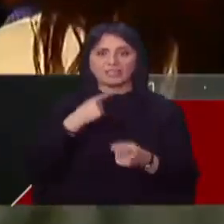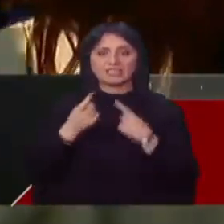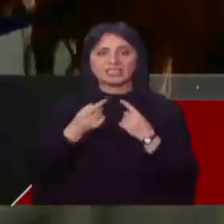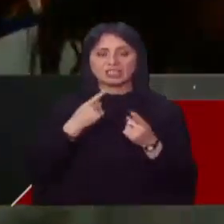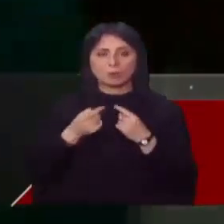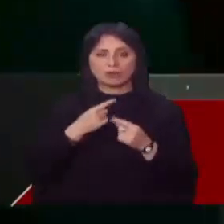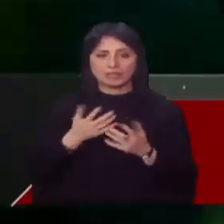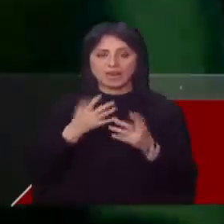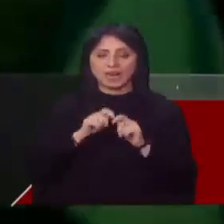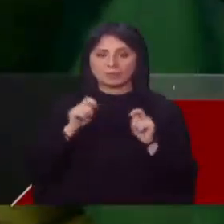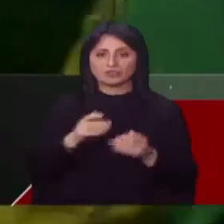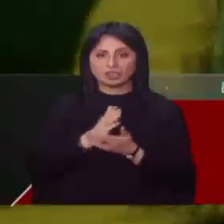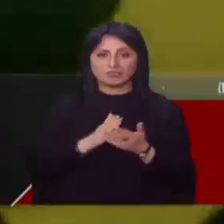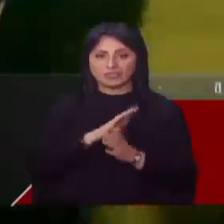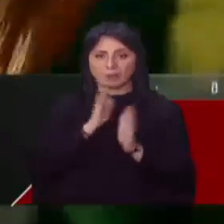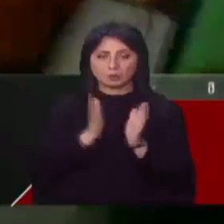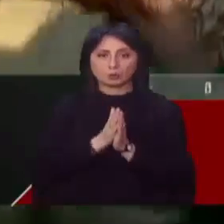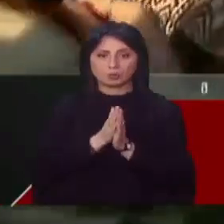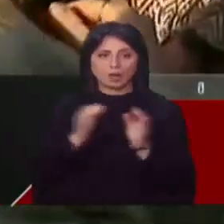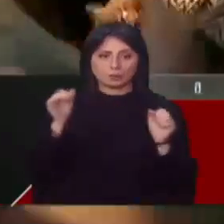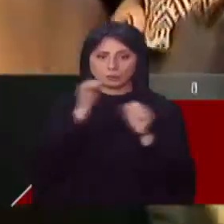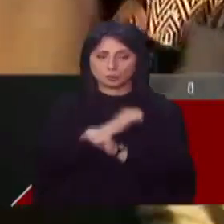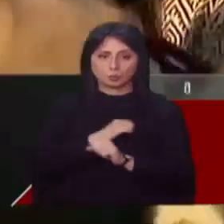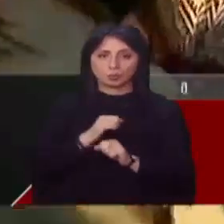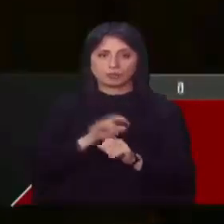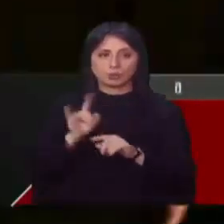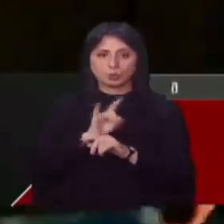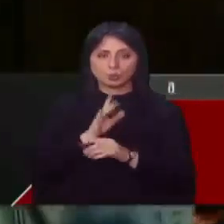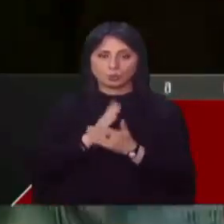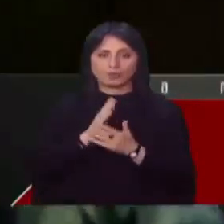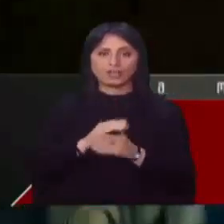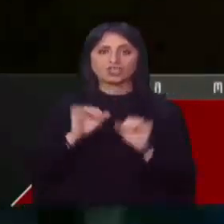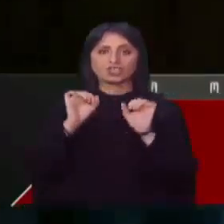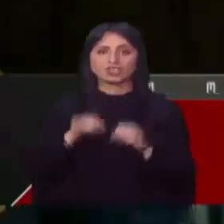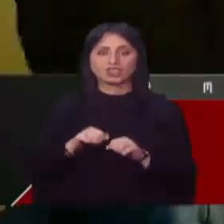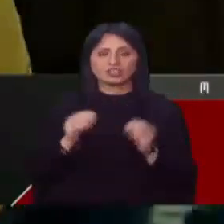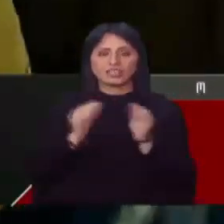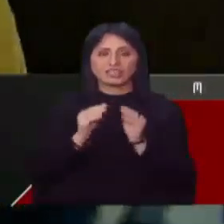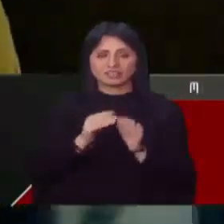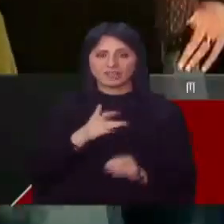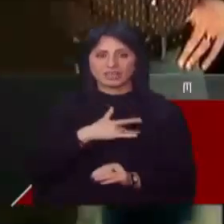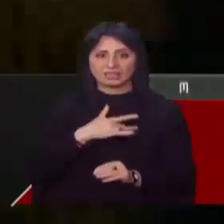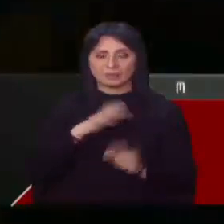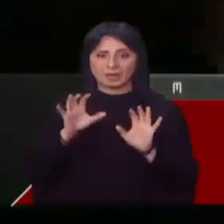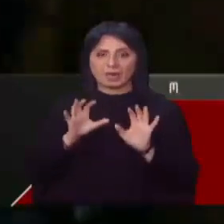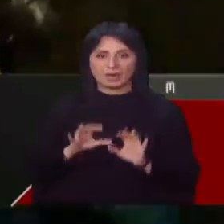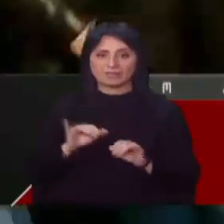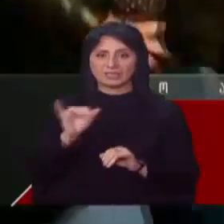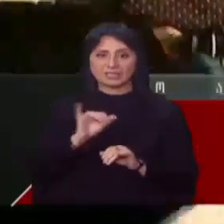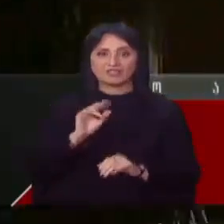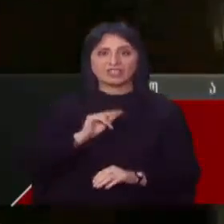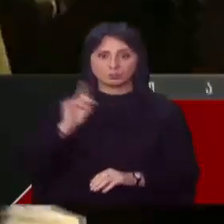saubari, cam ciura lobisnat, și absolut urata, absurduli da, sua. Შეიძლება იგივე ტიპის კანონი,